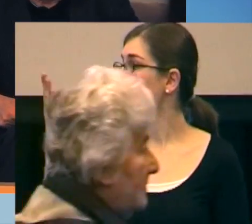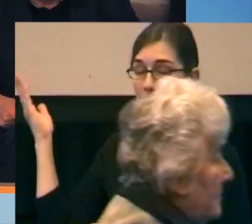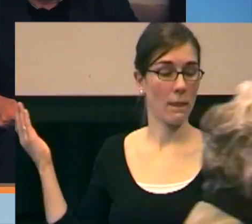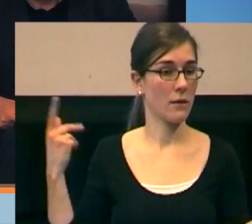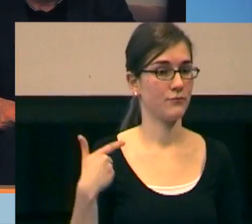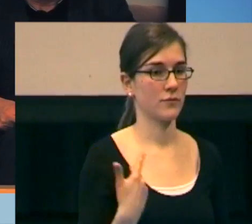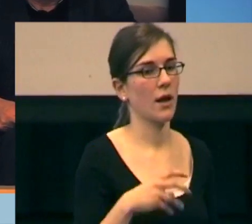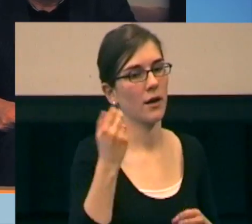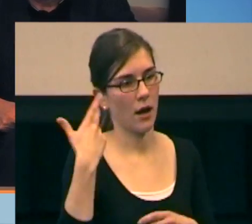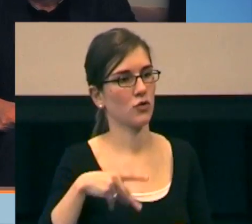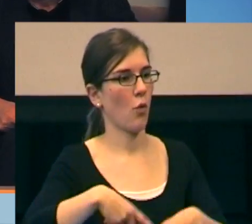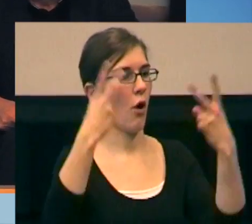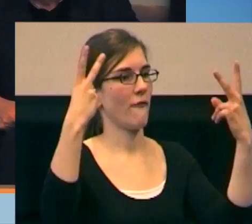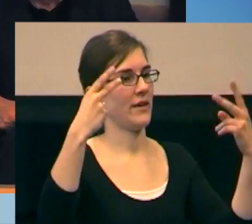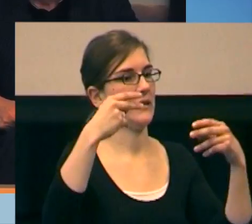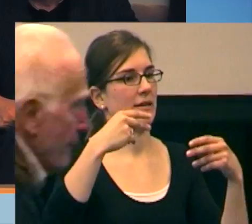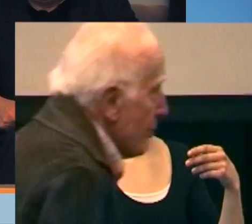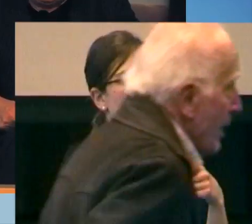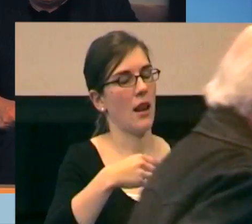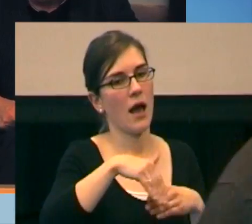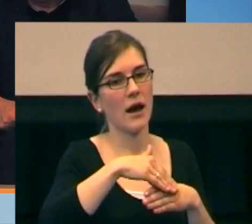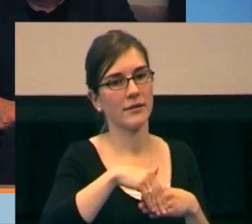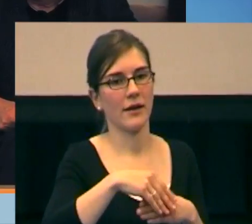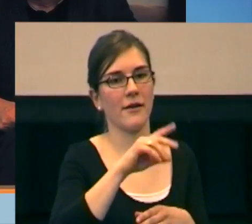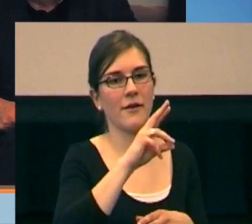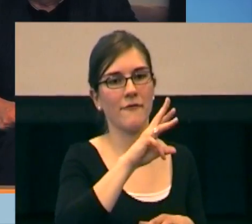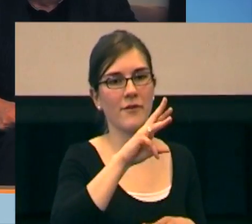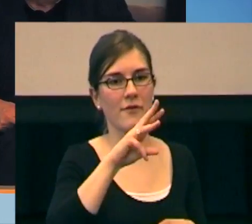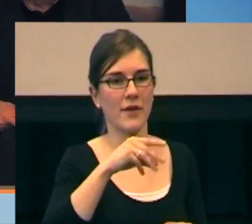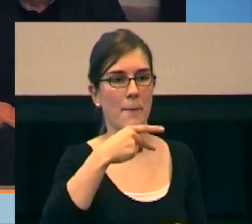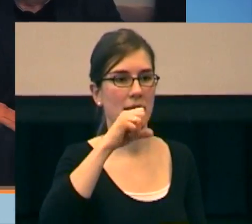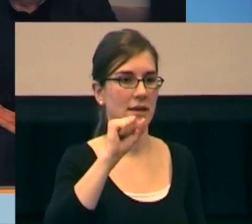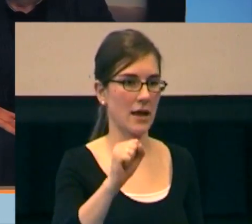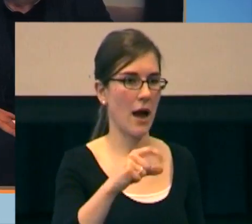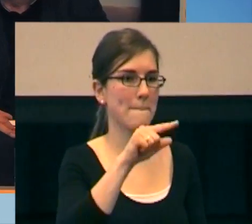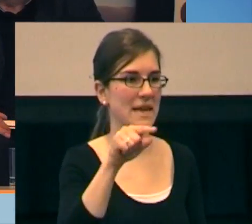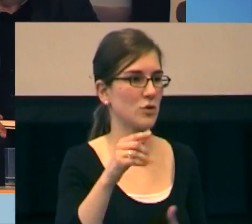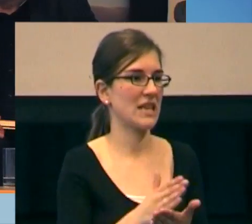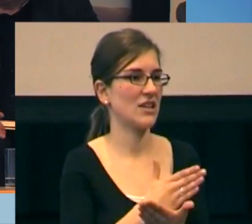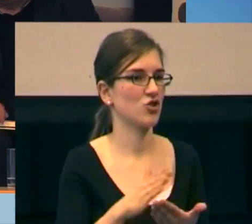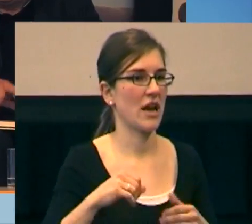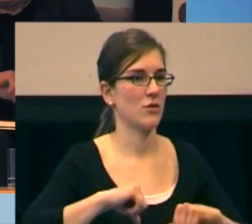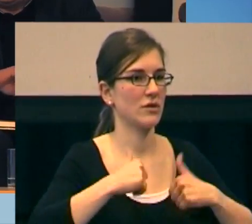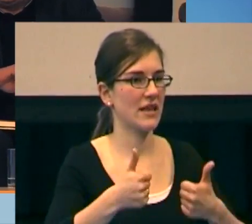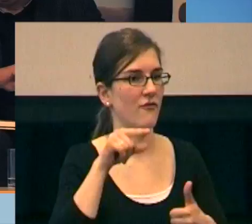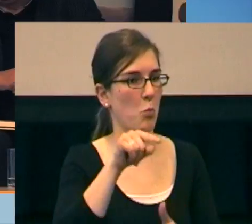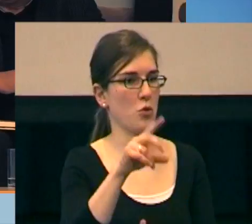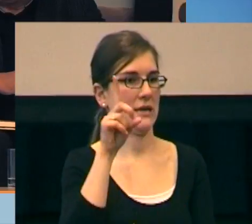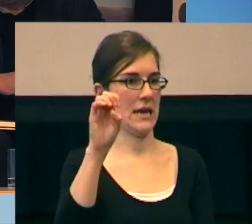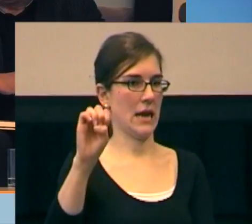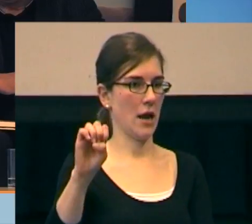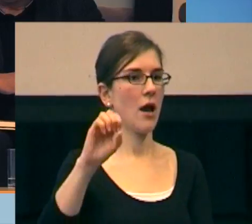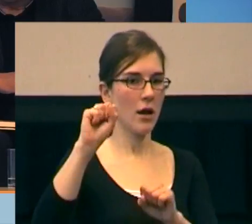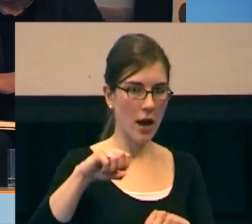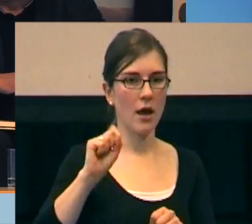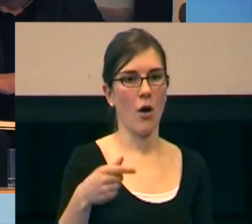offizielle Adresse www.psa-entscheidungshilfe.de da können Sie sich relativ objektiv